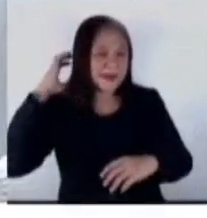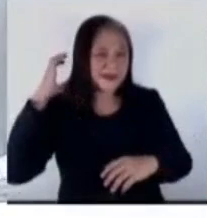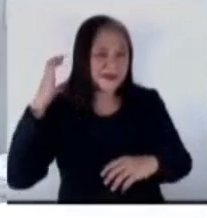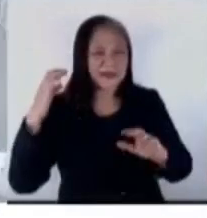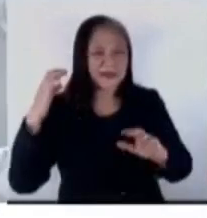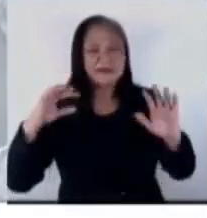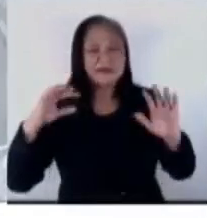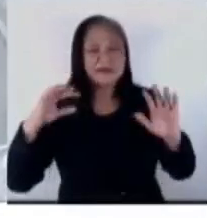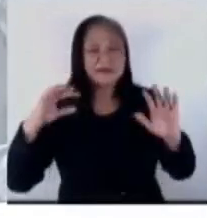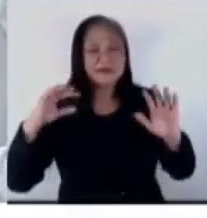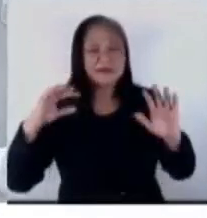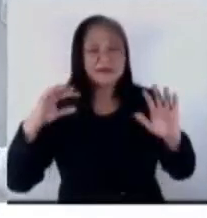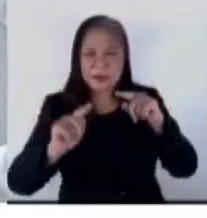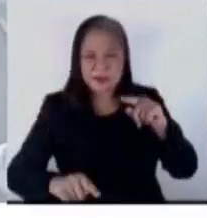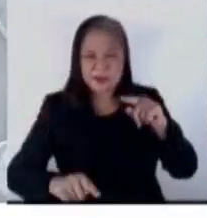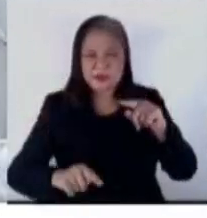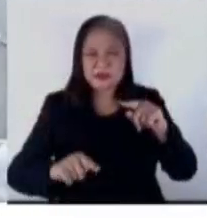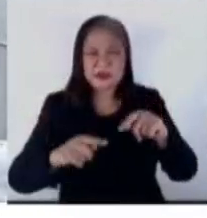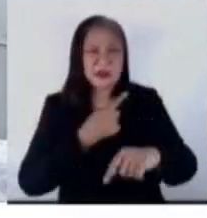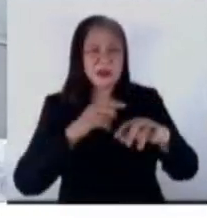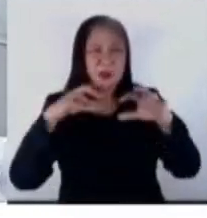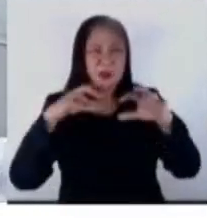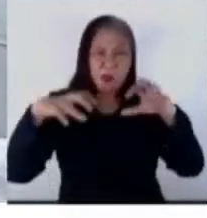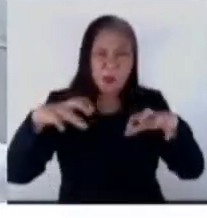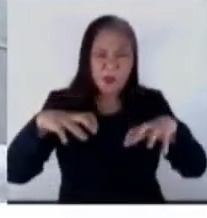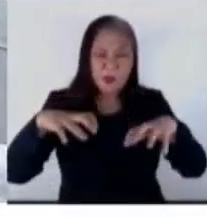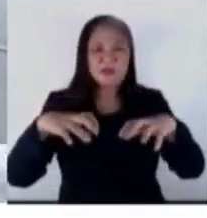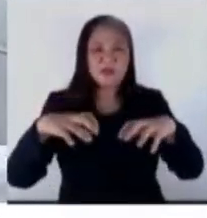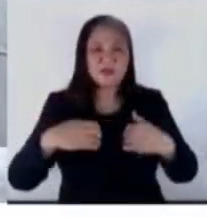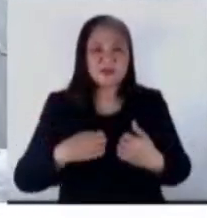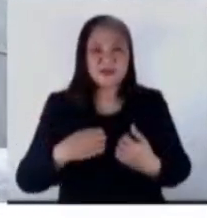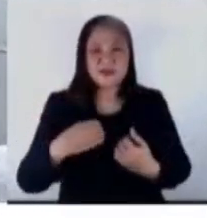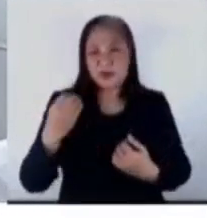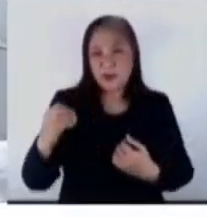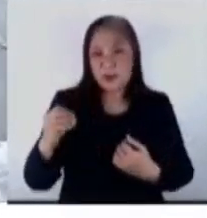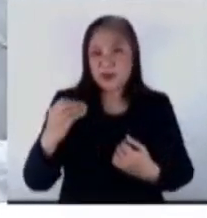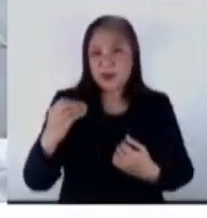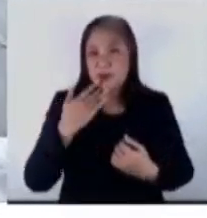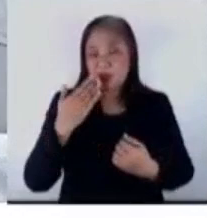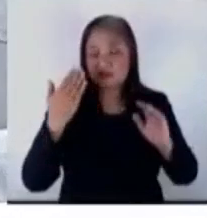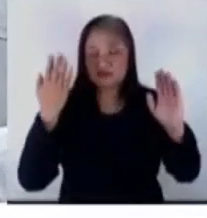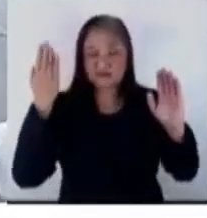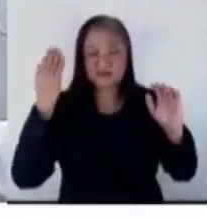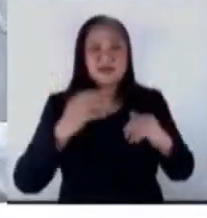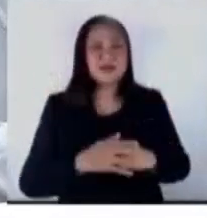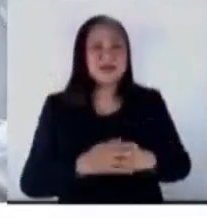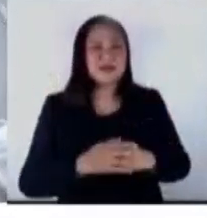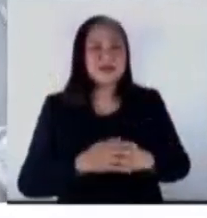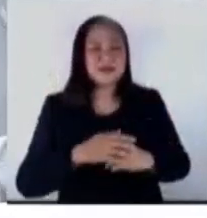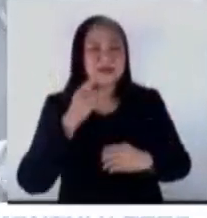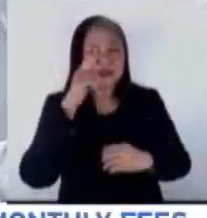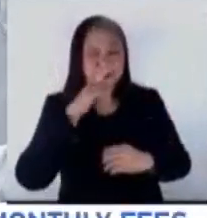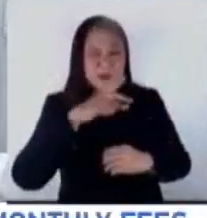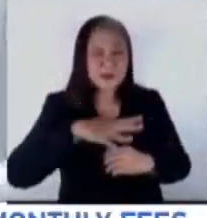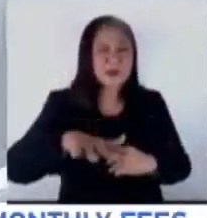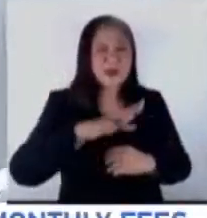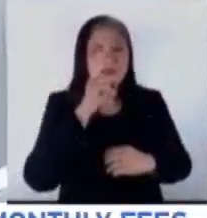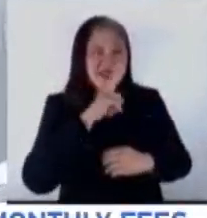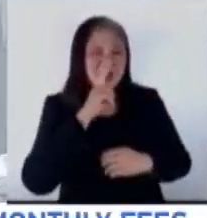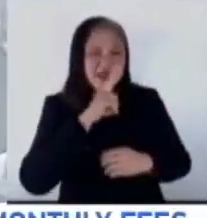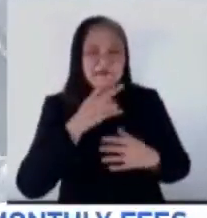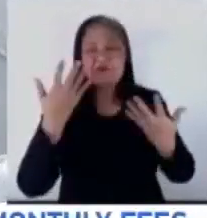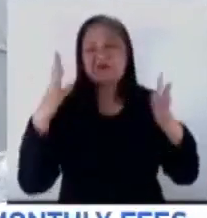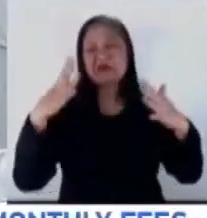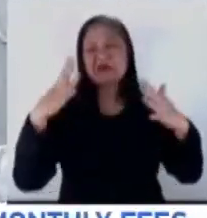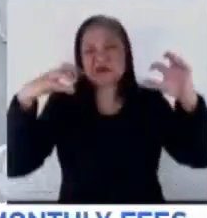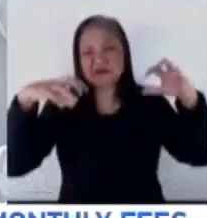yung kulay orange na nakikita nyo. Pero dito sa Luzon, maging sa ilang bahagi o maraming bahagi ng Visayas, walang ulan. Tuloy-tuloy po yung pag-ulan na yan